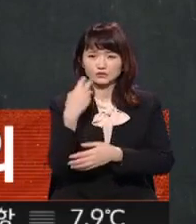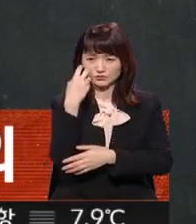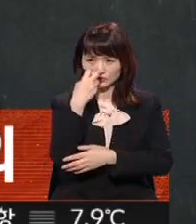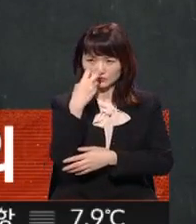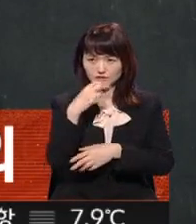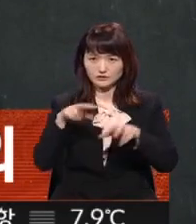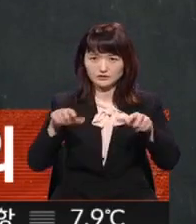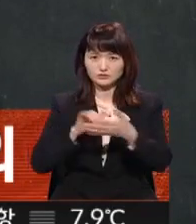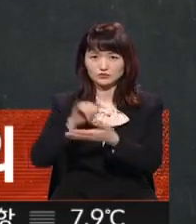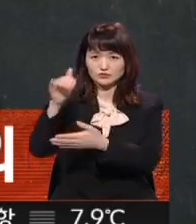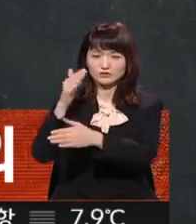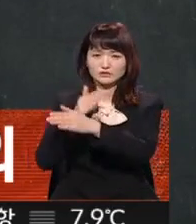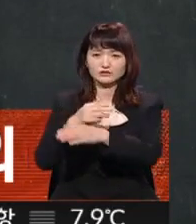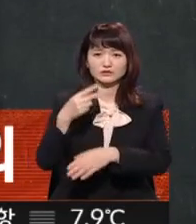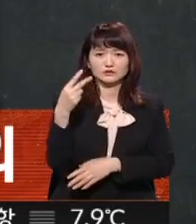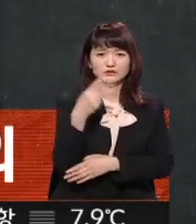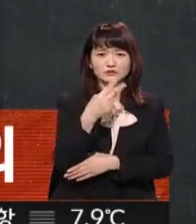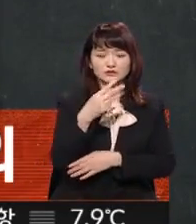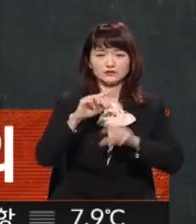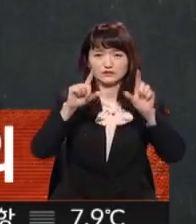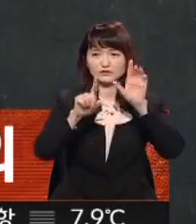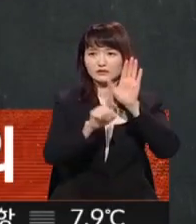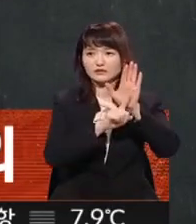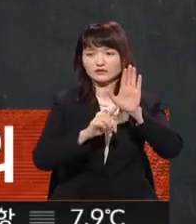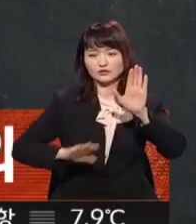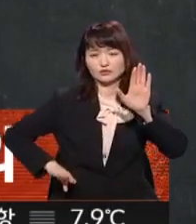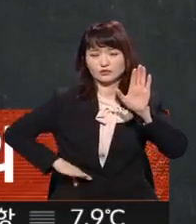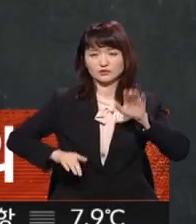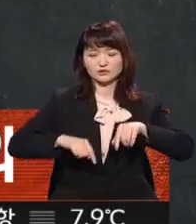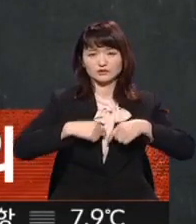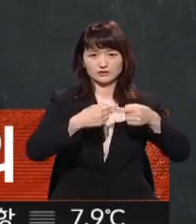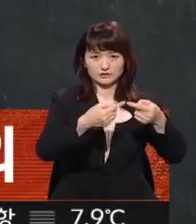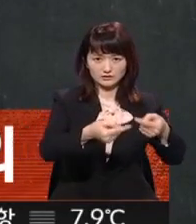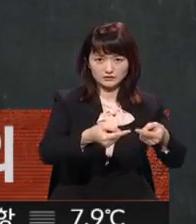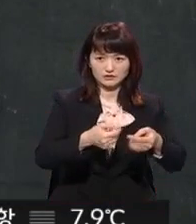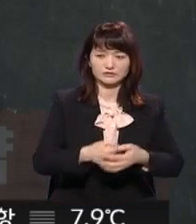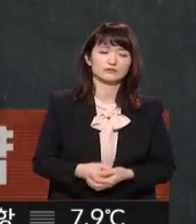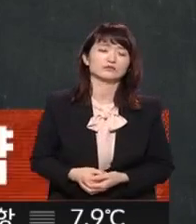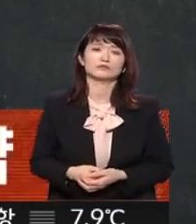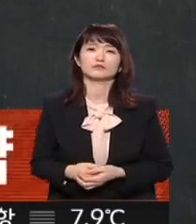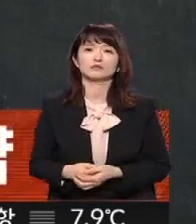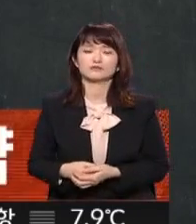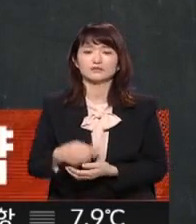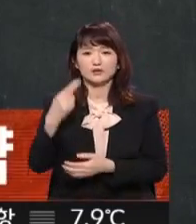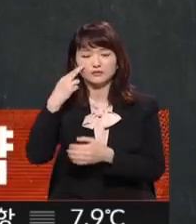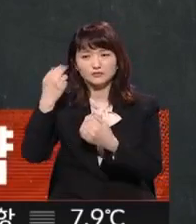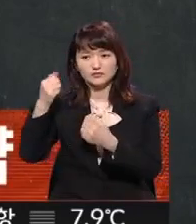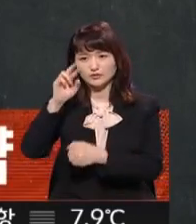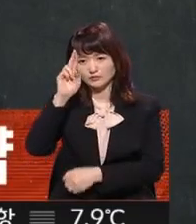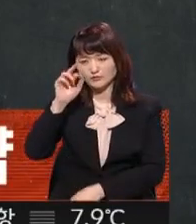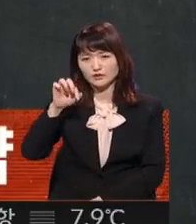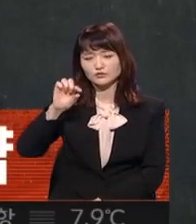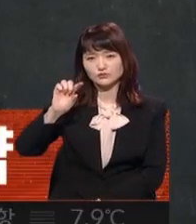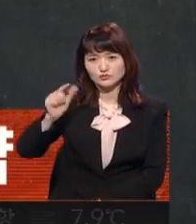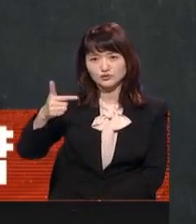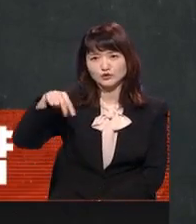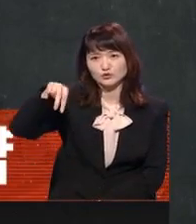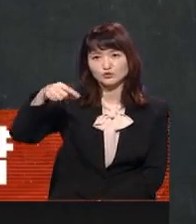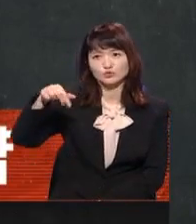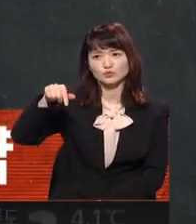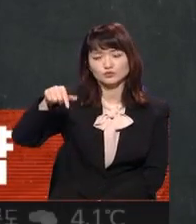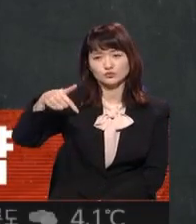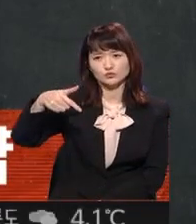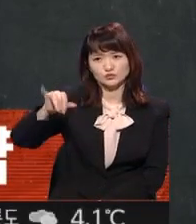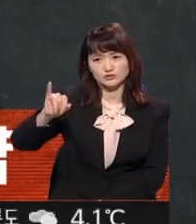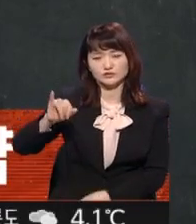유아인 씨는 2003년에 광고모델로 데뷔해서 2010년에 배우 박유천 그리고 송중기 씨와 함께 출연한 드라마 성균관